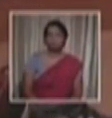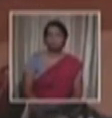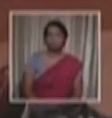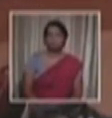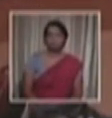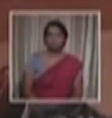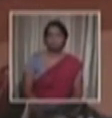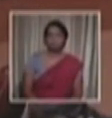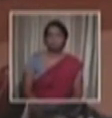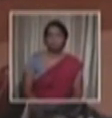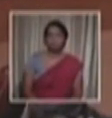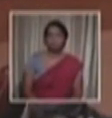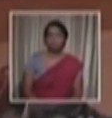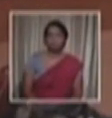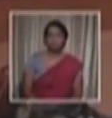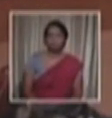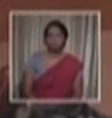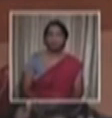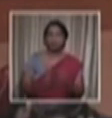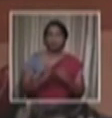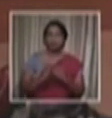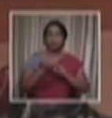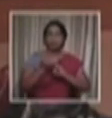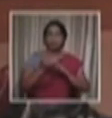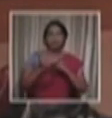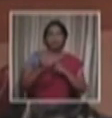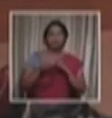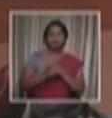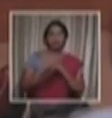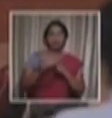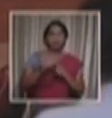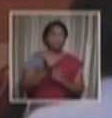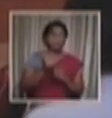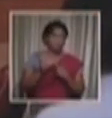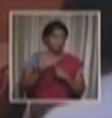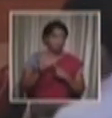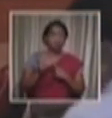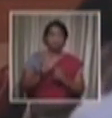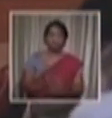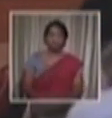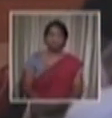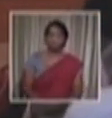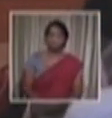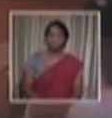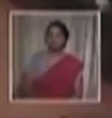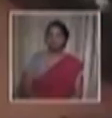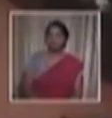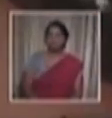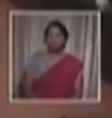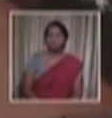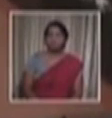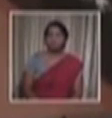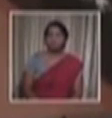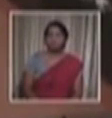যোগ দেননি। পার্লামেন্টের সেক্রেটারি জেনারেল ভোট গণনা শুরু করেন অন্য কর্মকর্তাদের নিয়ে। তা পর্যবেক্ষণের জন্য